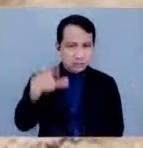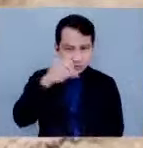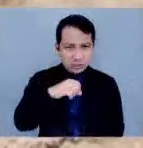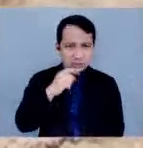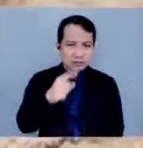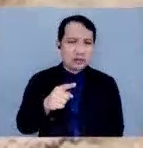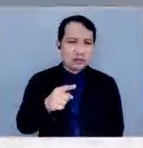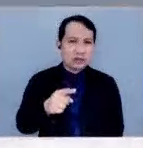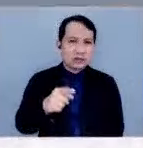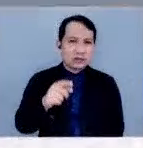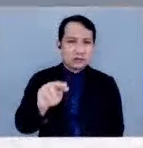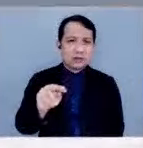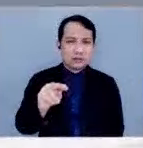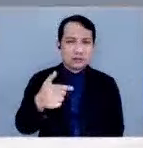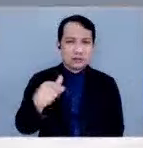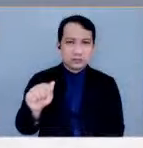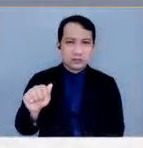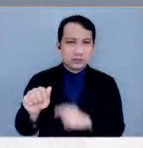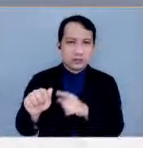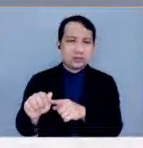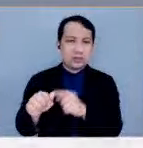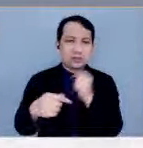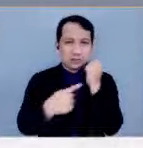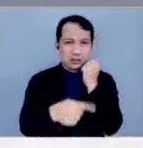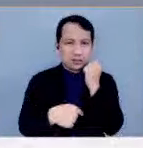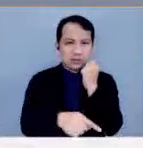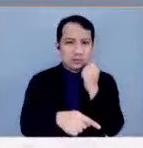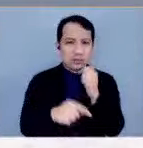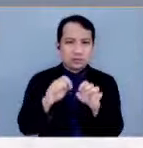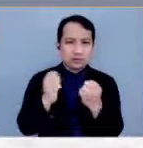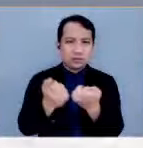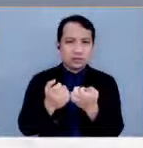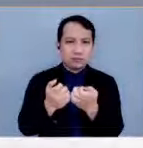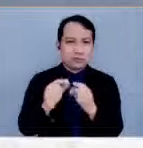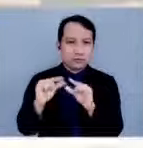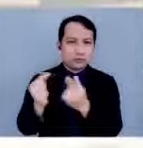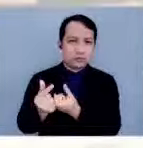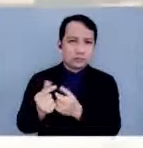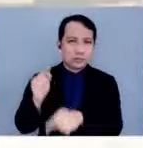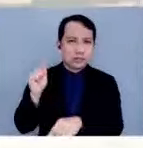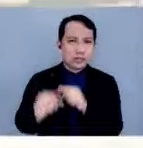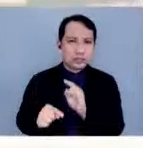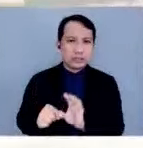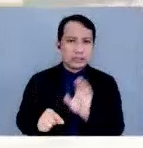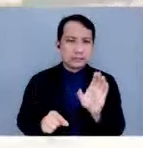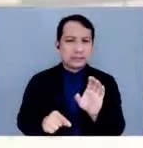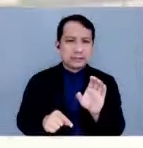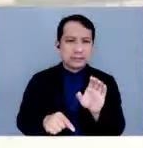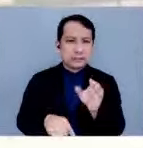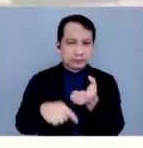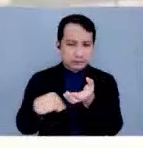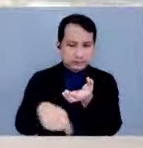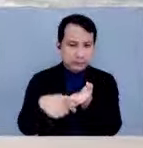non-governmental organization na Zambales Ecological Network, hindi lang basta dredging ang habol sa lugar.